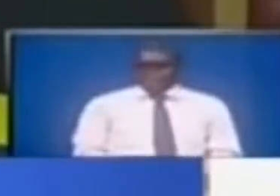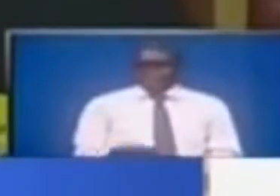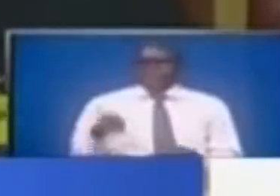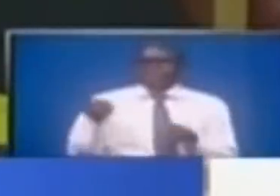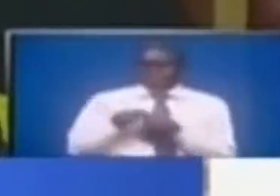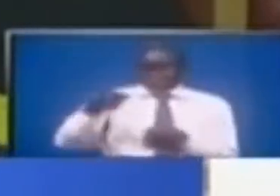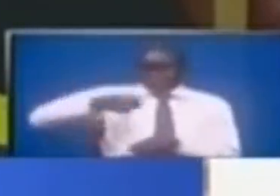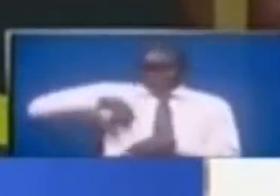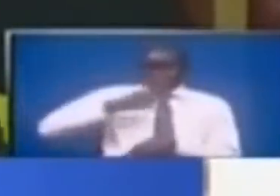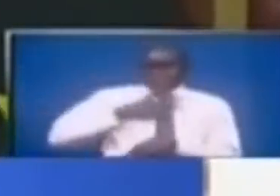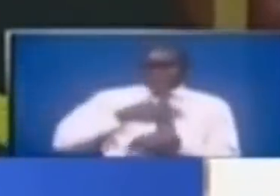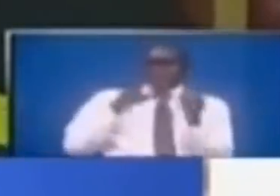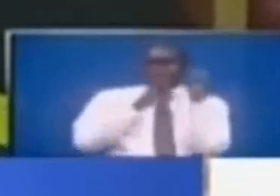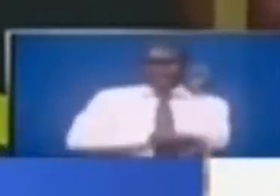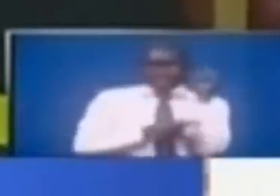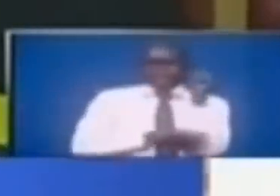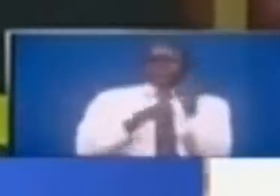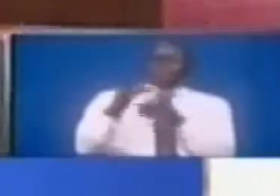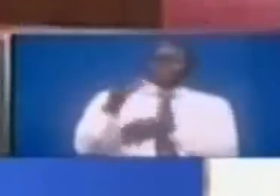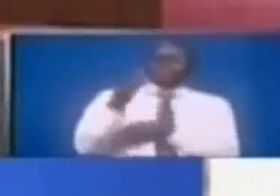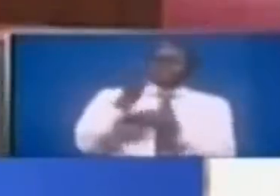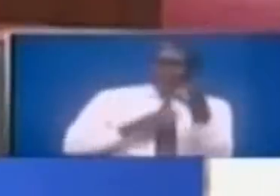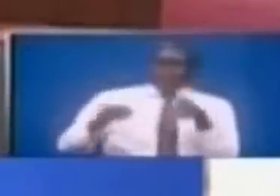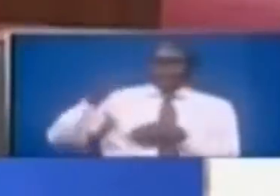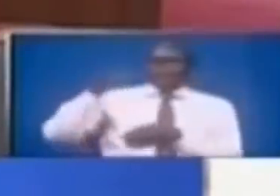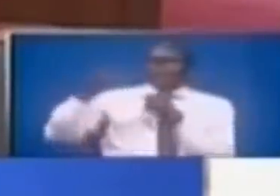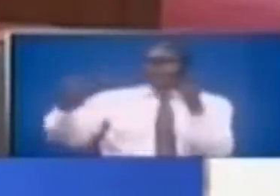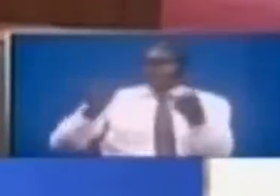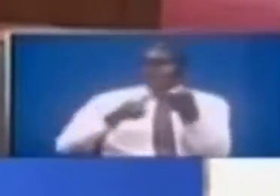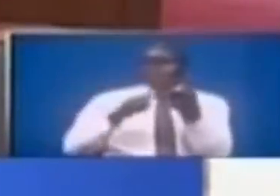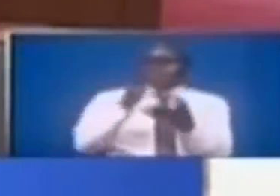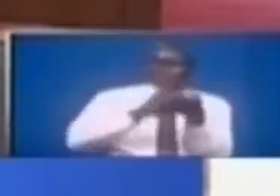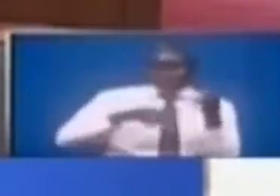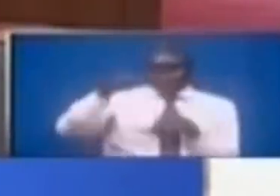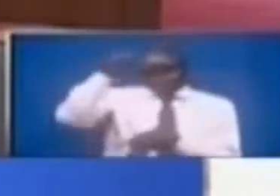Hata sisi kule tuliokuwa nao sasa kwa upande wa pili. Ndio maisha ya siasa tu.